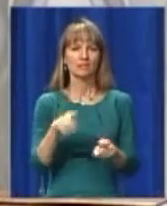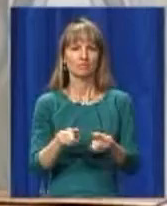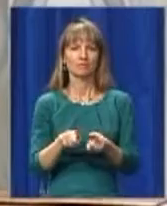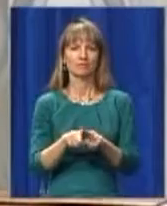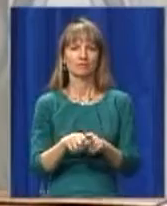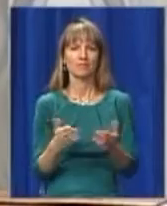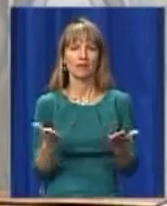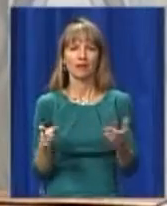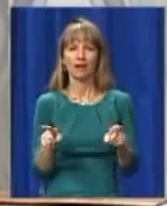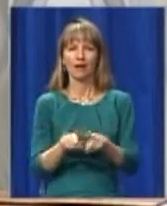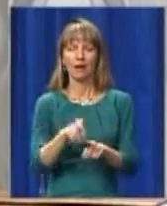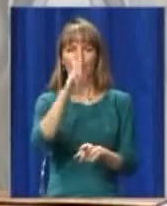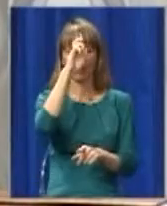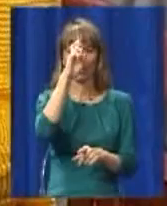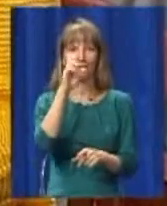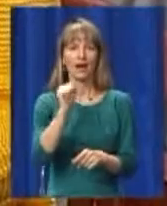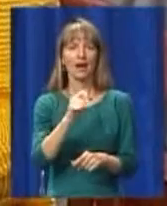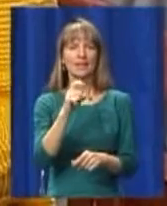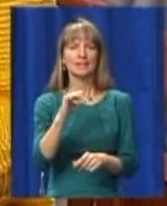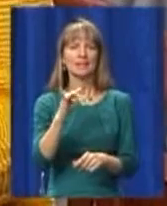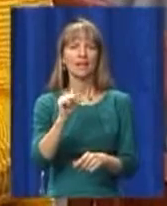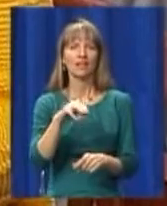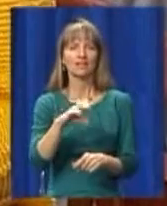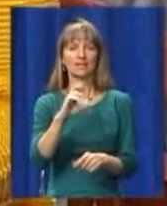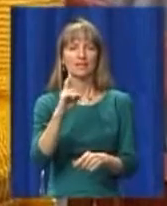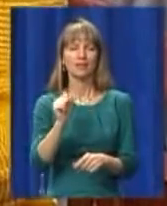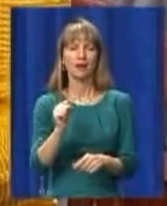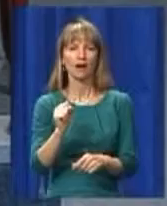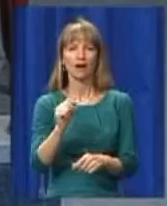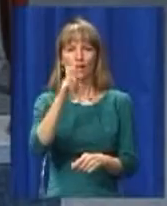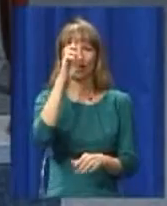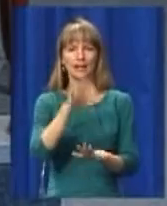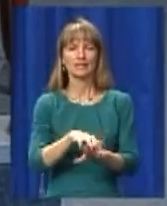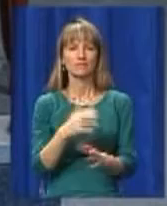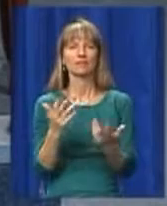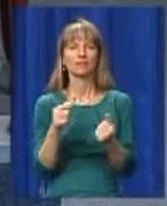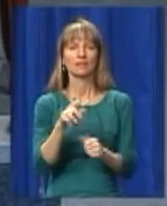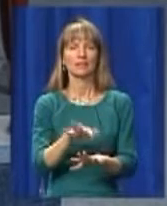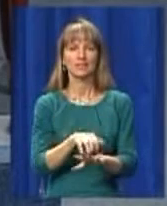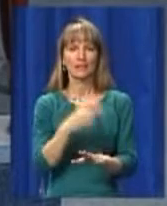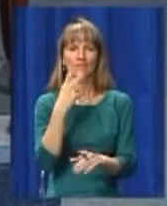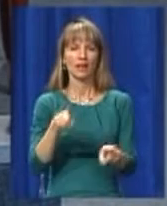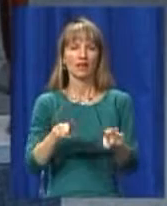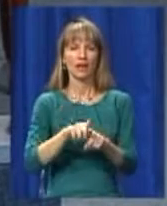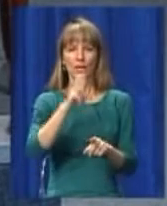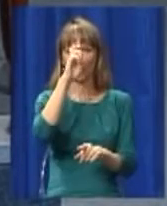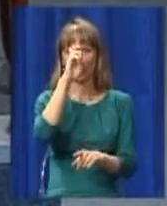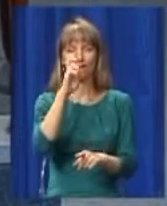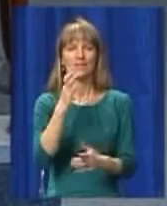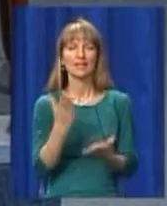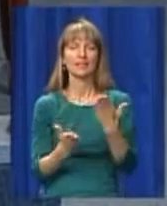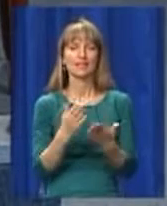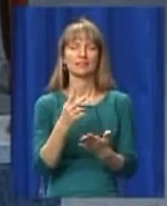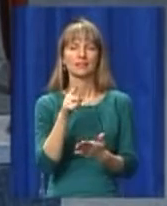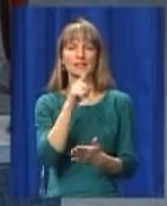не знаю, королева, прям, не знаю, вот... Азиатская такая королевская кицька. Ну, звичайно, так, вони всі кицьки виглядають як королеви, якщо за ними дуже